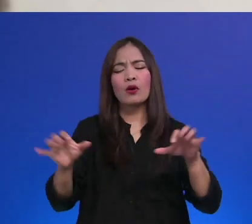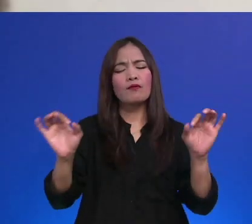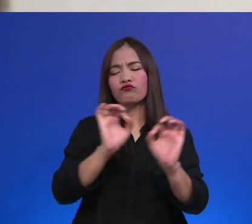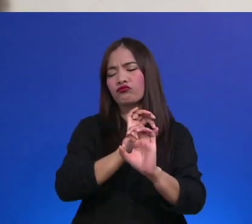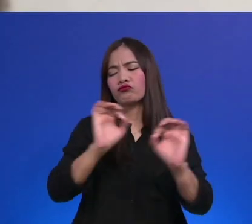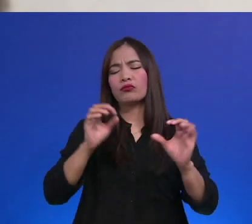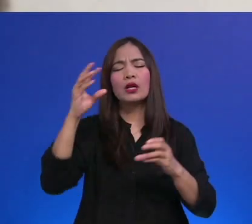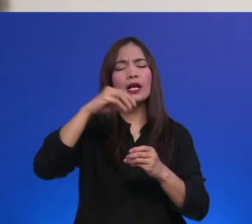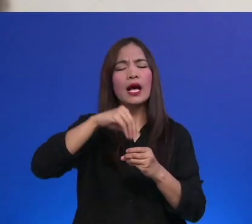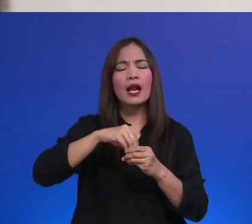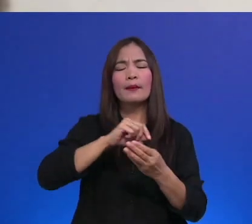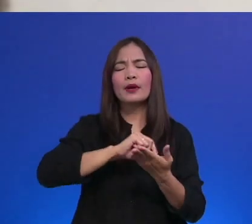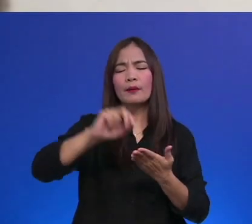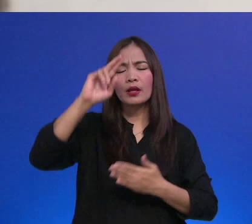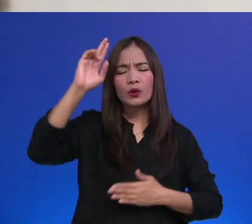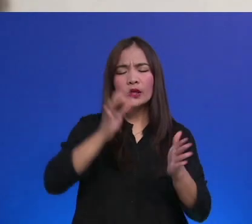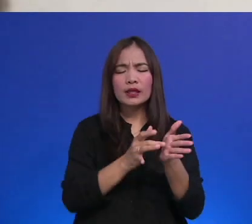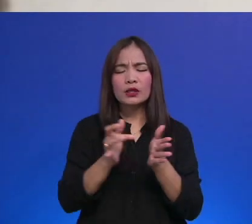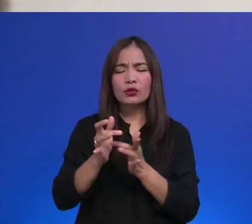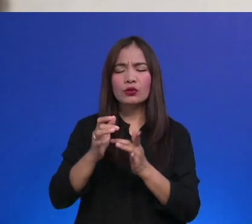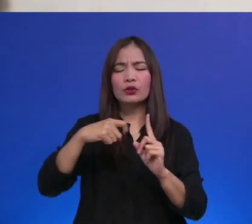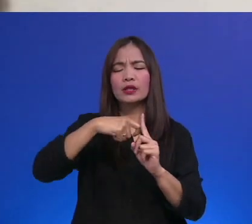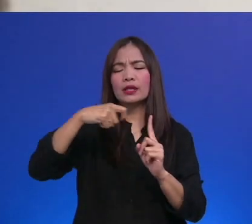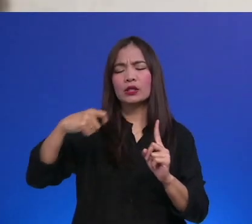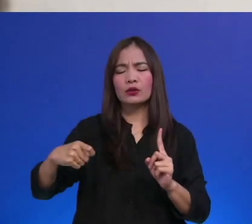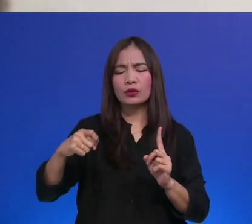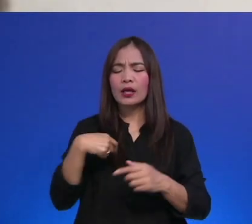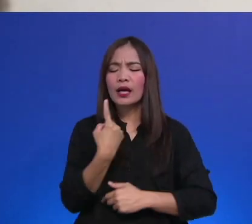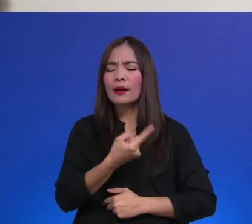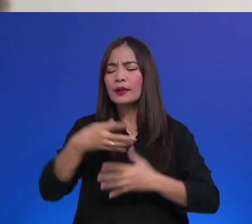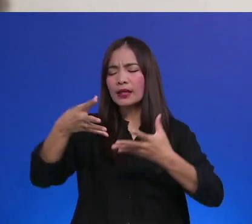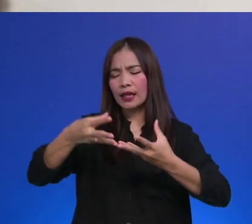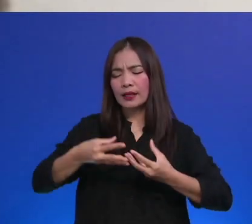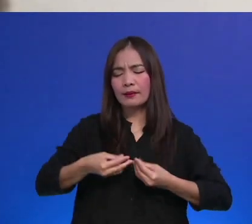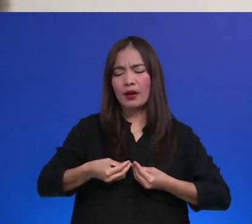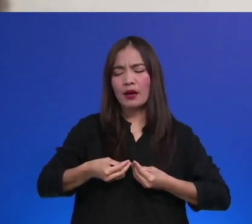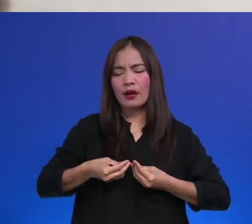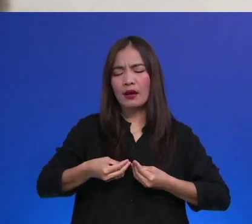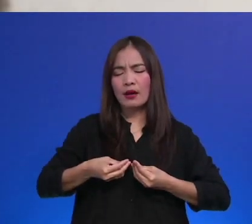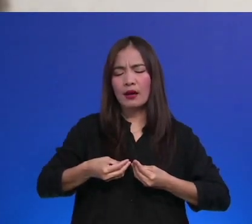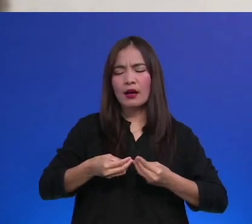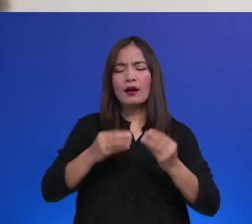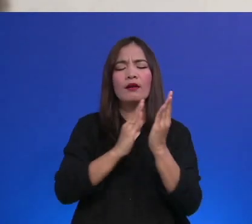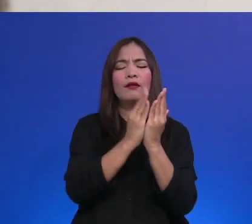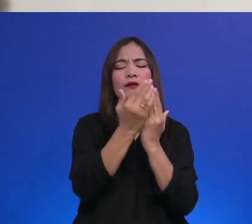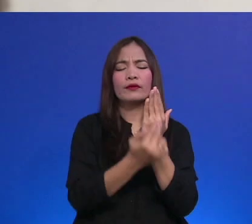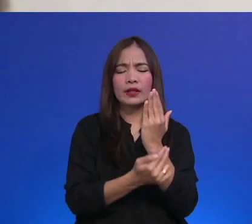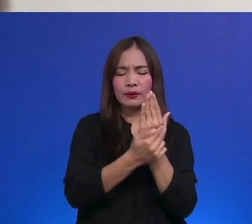di dalam nama Yesus Kristus bapak kami sambut firmanMu